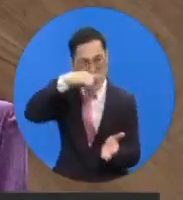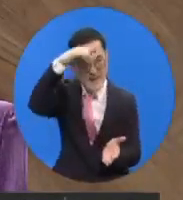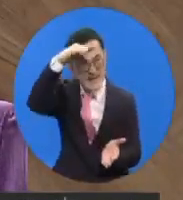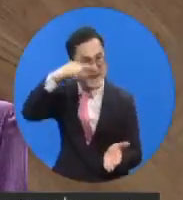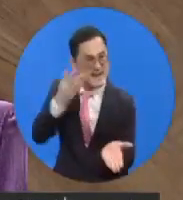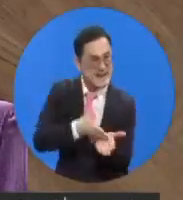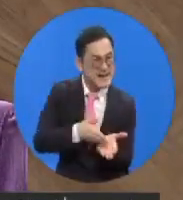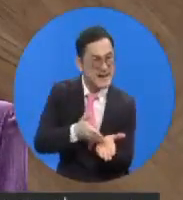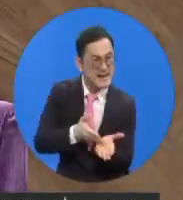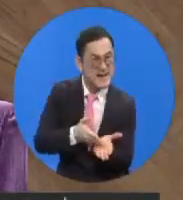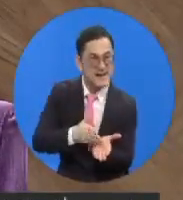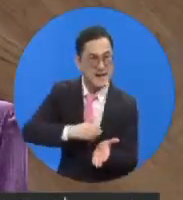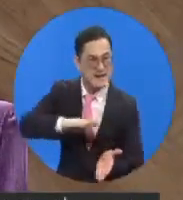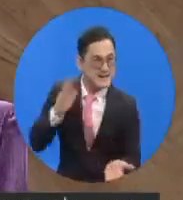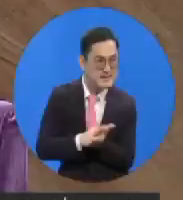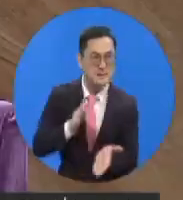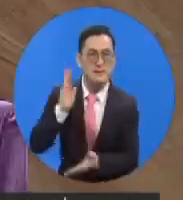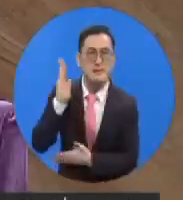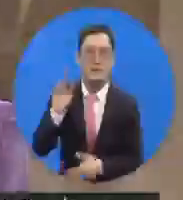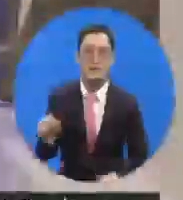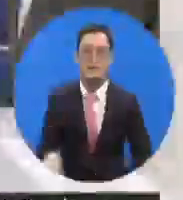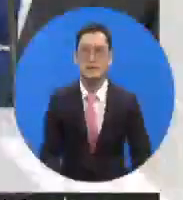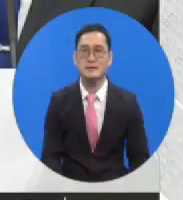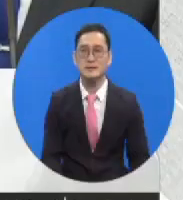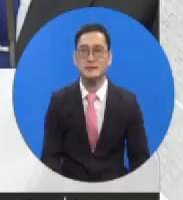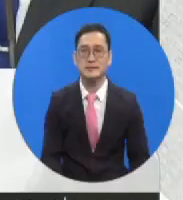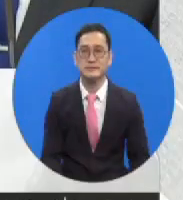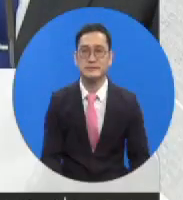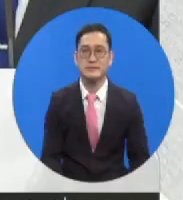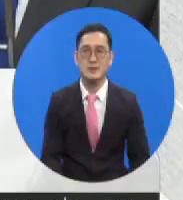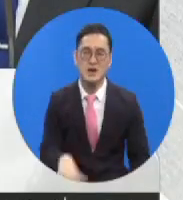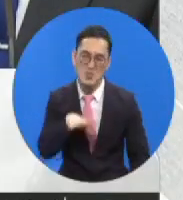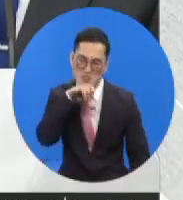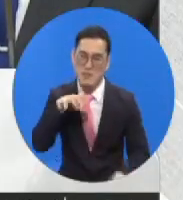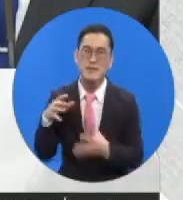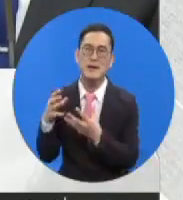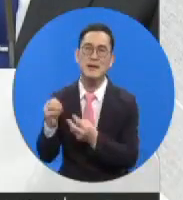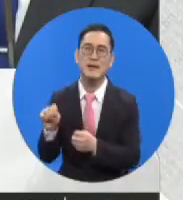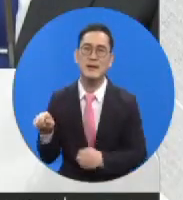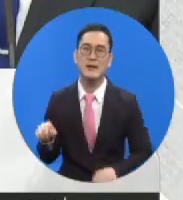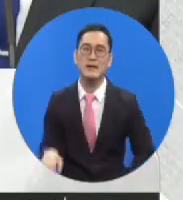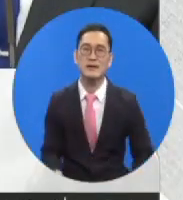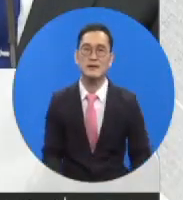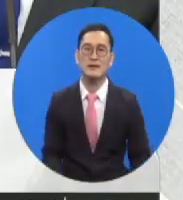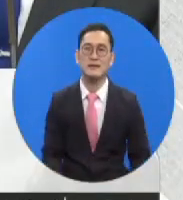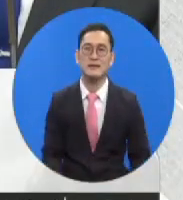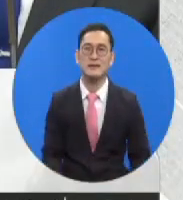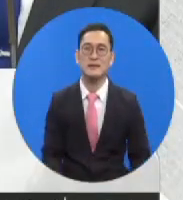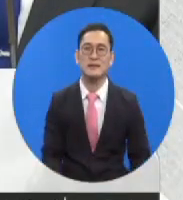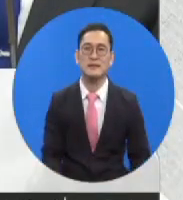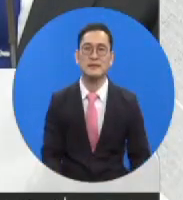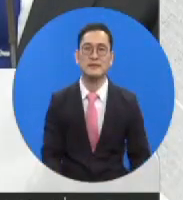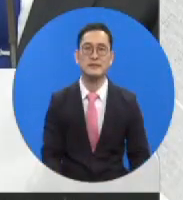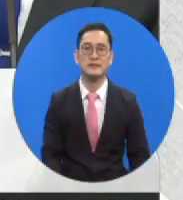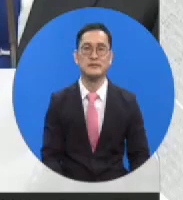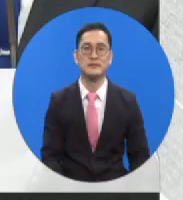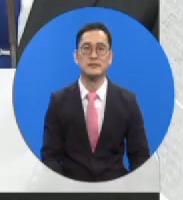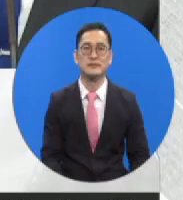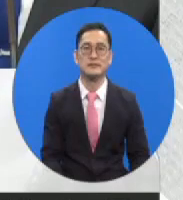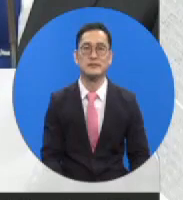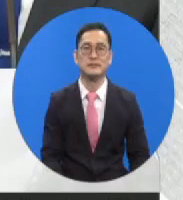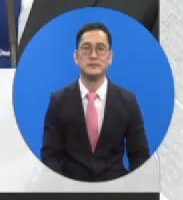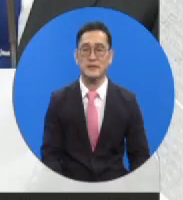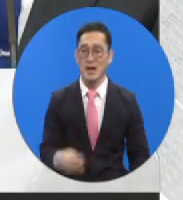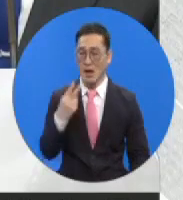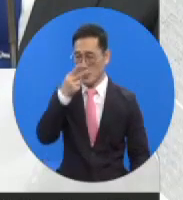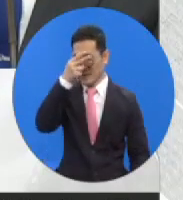저 때가 아니었을까 싶습니다. 예. 하고 싶은 말이 굉장히 많았겠죠. 하지만 검찰총장이 나서서 뭔가 있는 얘기를 끄집어내기에는 정치적